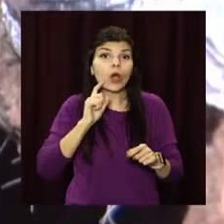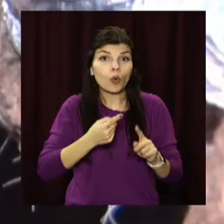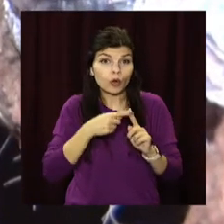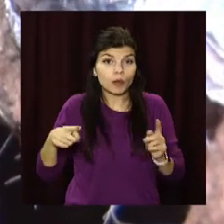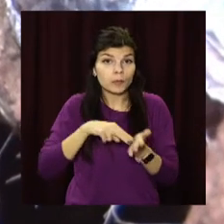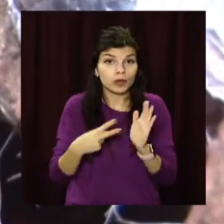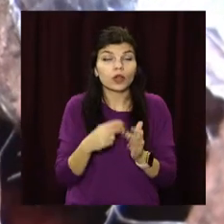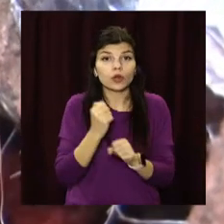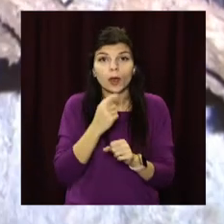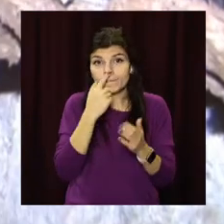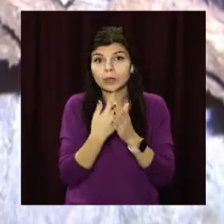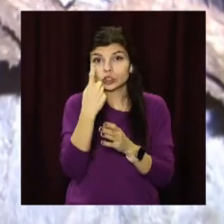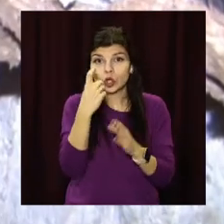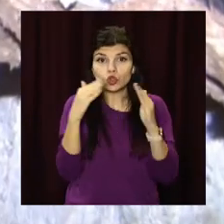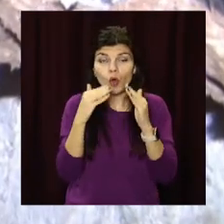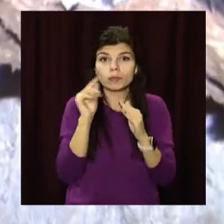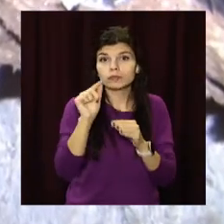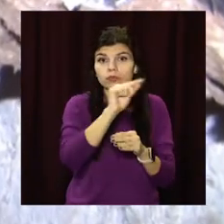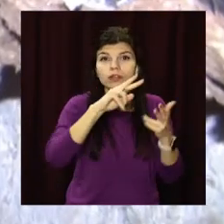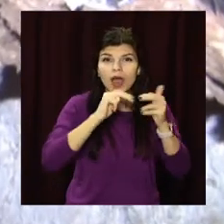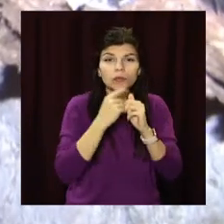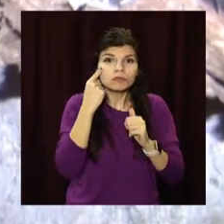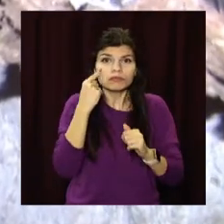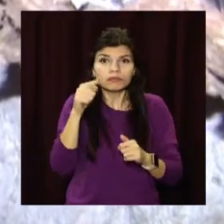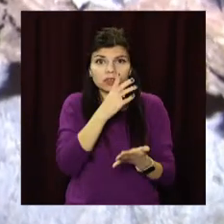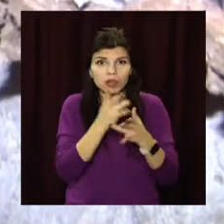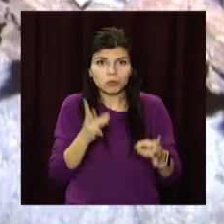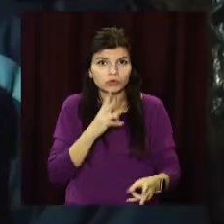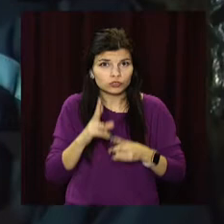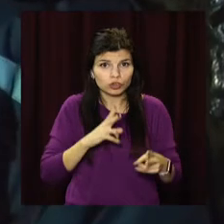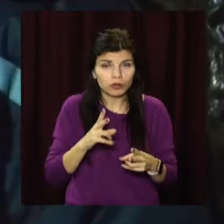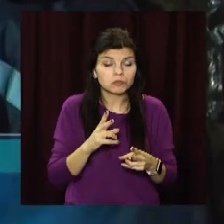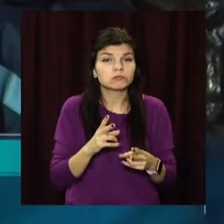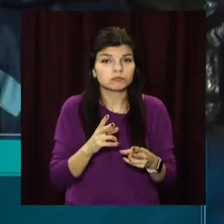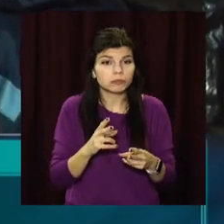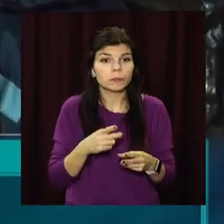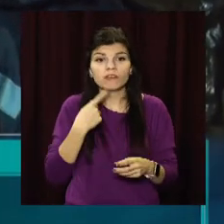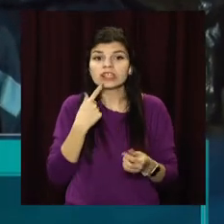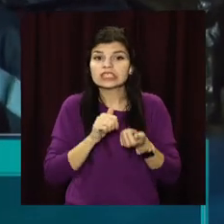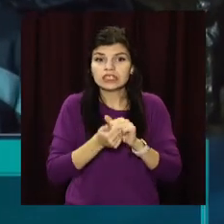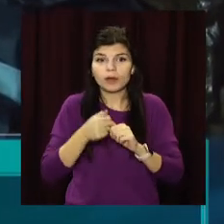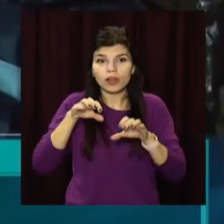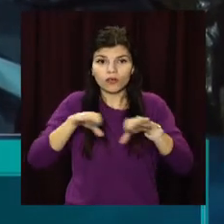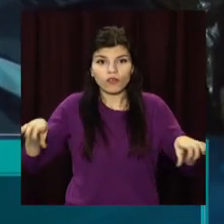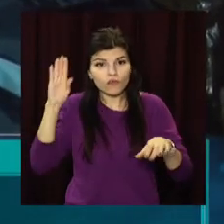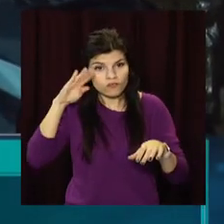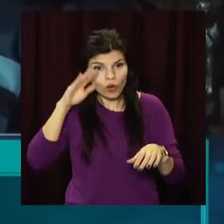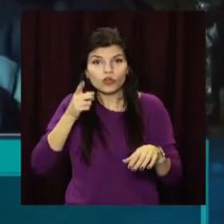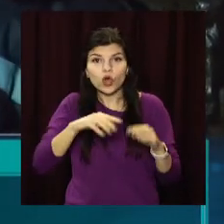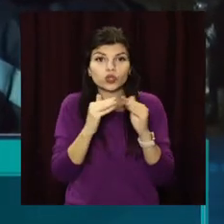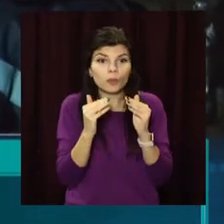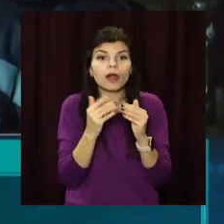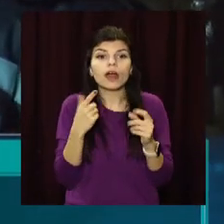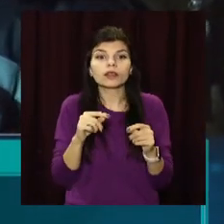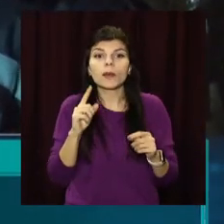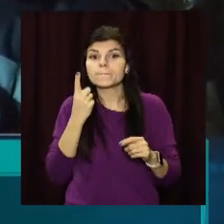планують провести у понад 100 будинків Кам'янського. В першу чергу, це заміна Опять же, водопроводы и канализации в тех домах,